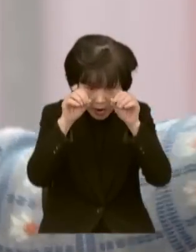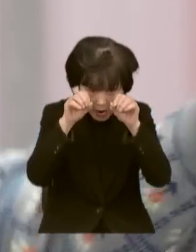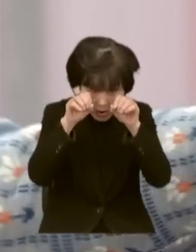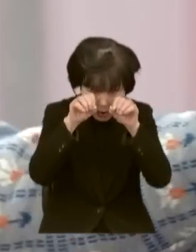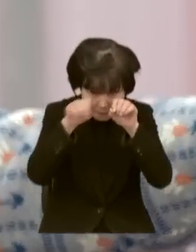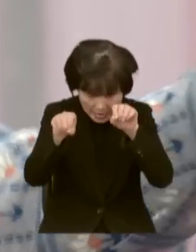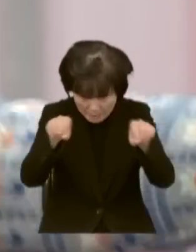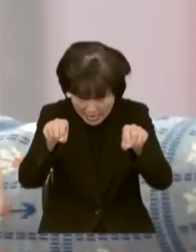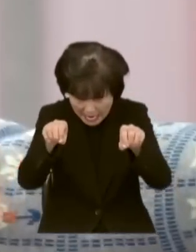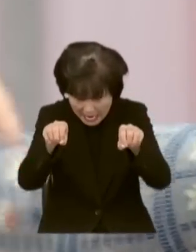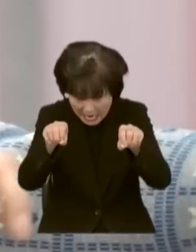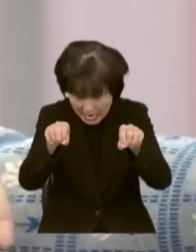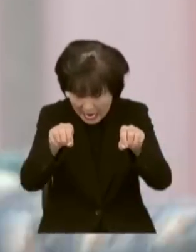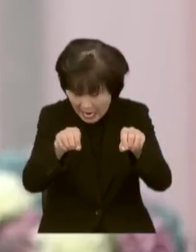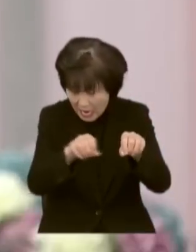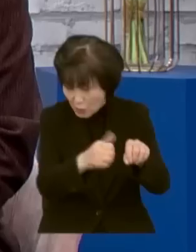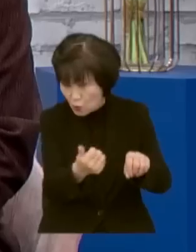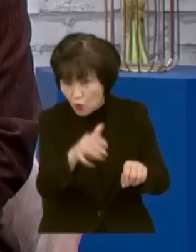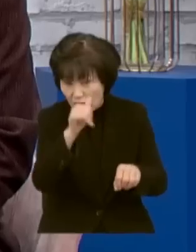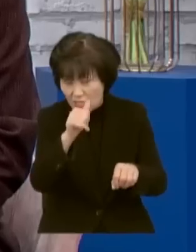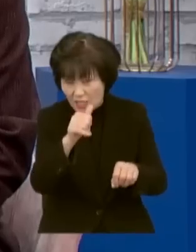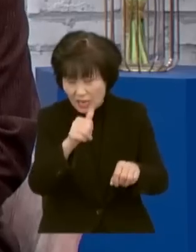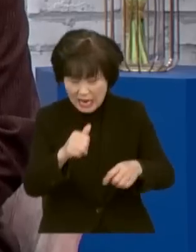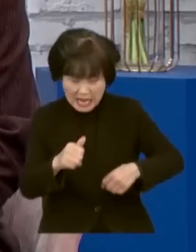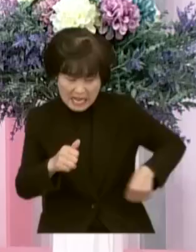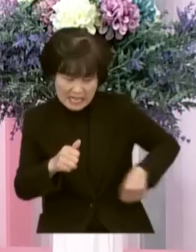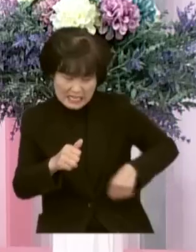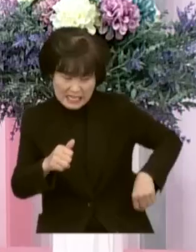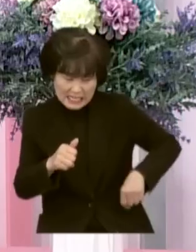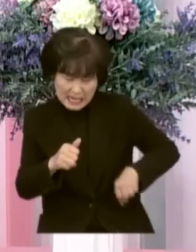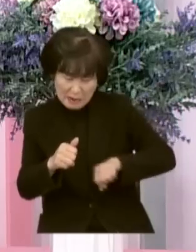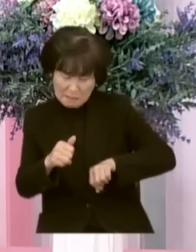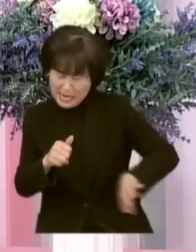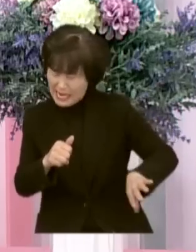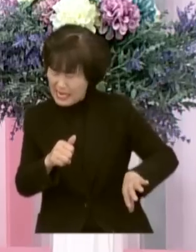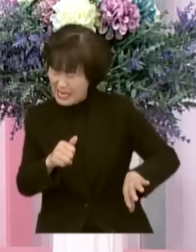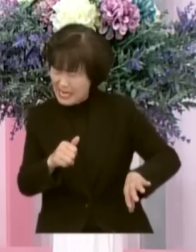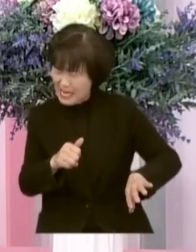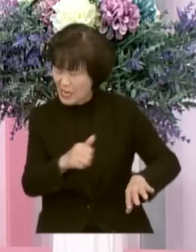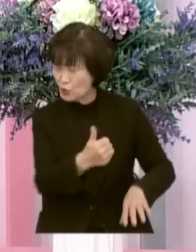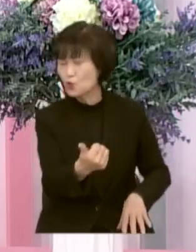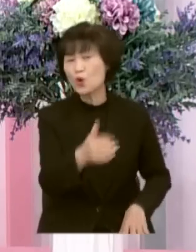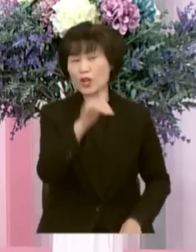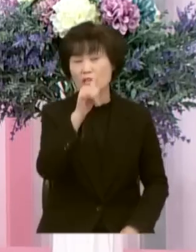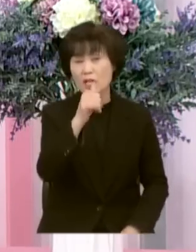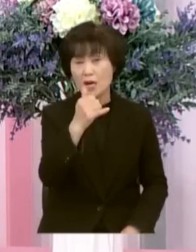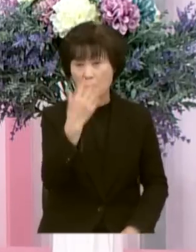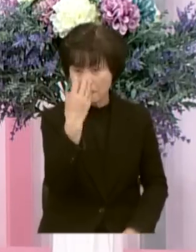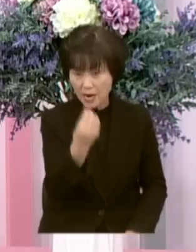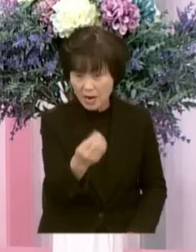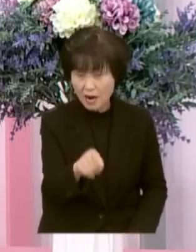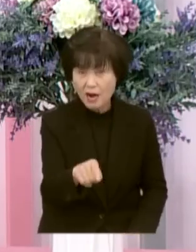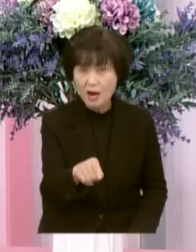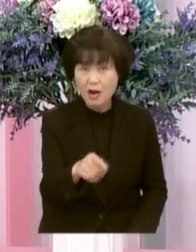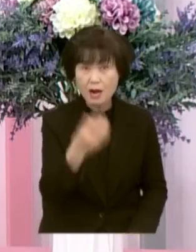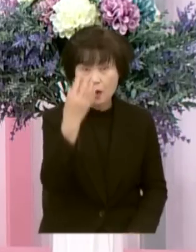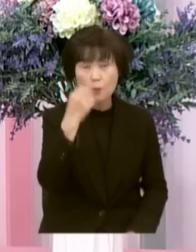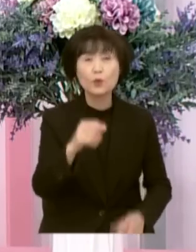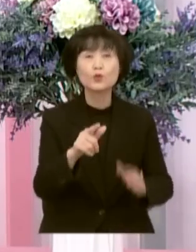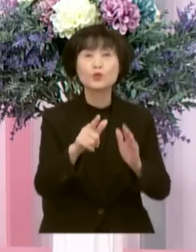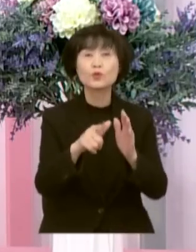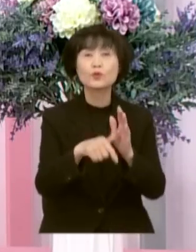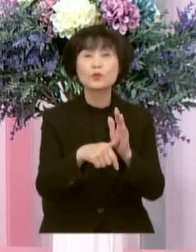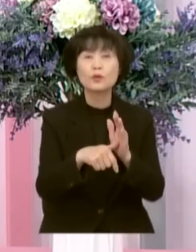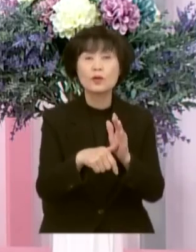이렇게 튀어나와갖고는 떨어져 있고요. 창자가 다 터져갖고는 이렇게 나와 있는데 그걸 딱 제가 보는